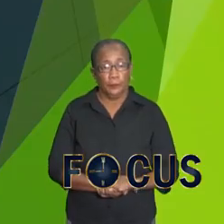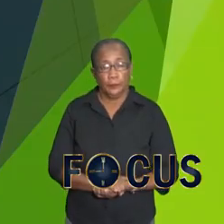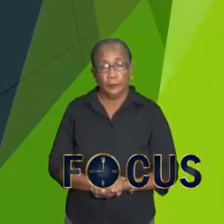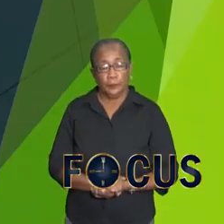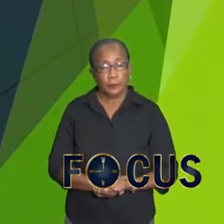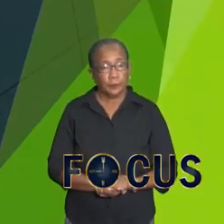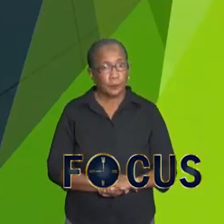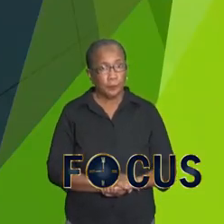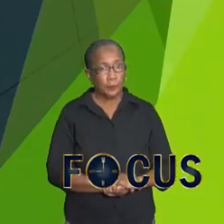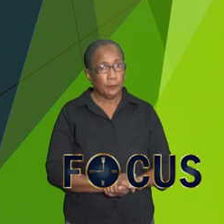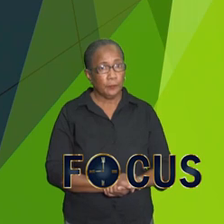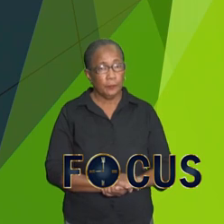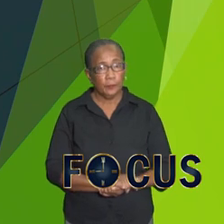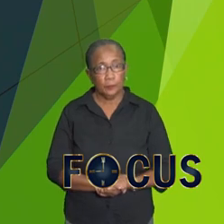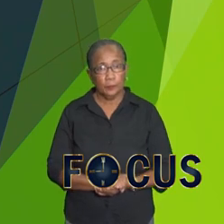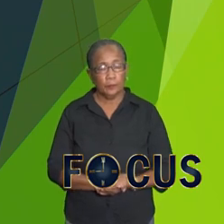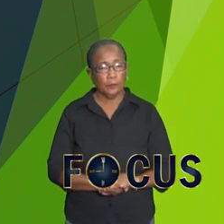Dus,